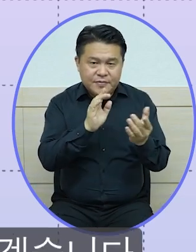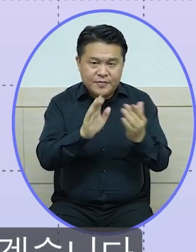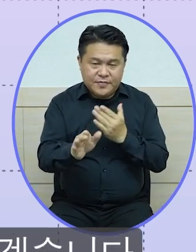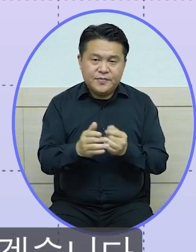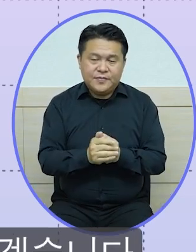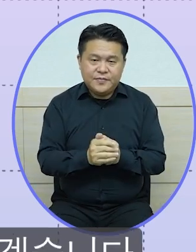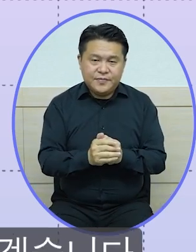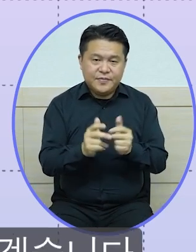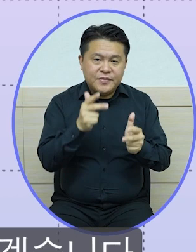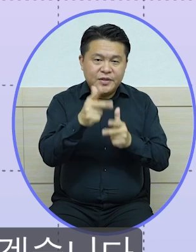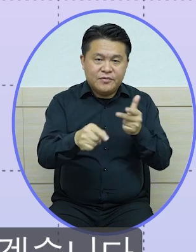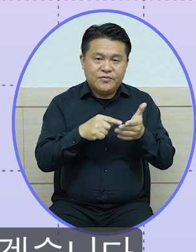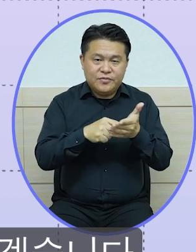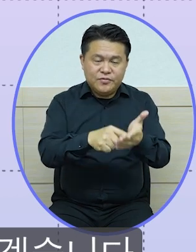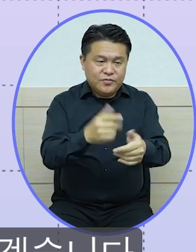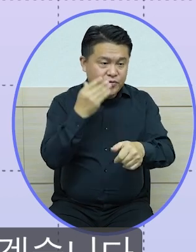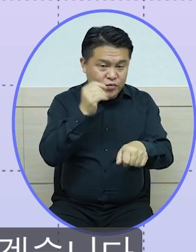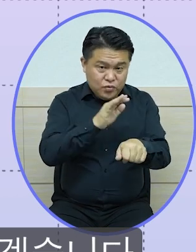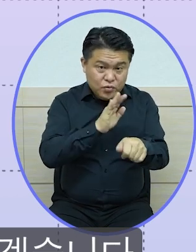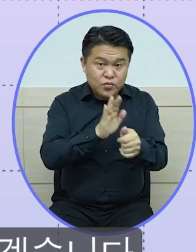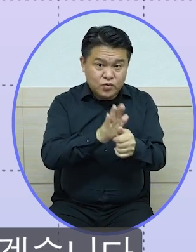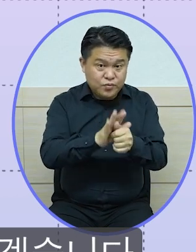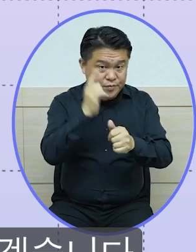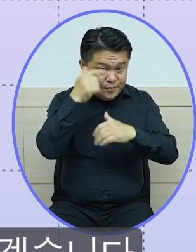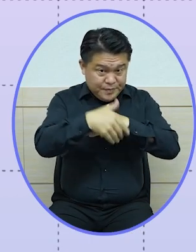사업을 추진할 수 있도록 지원하겠습니다.